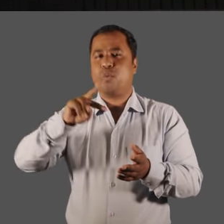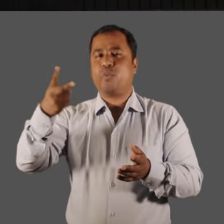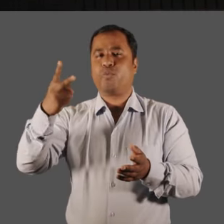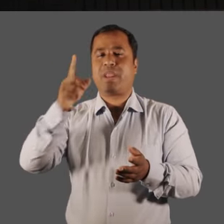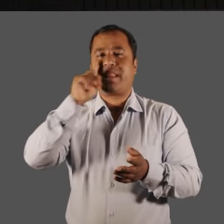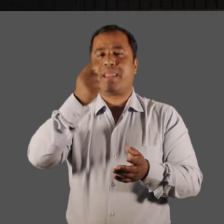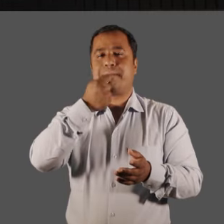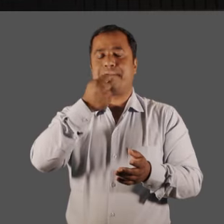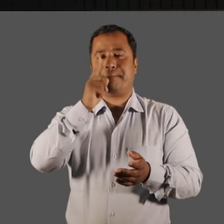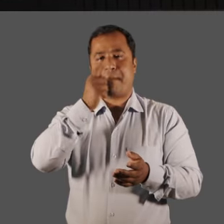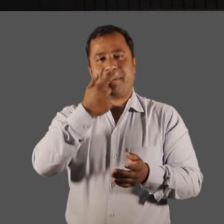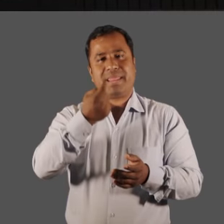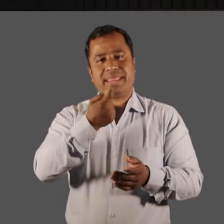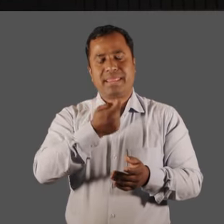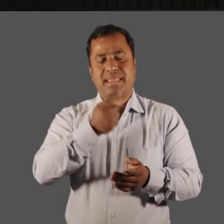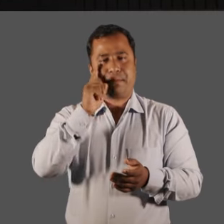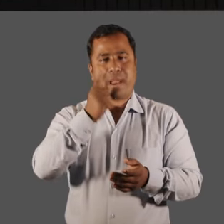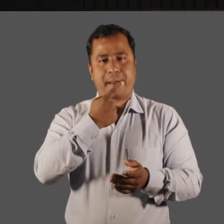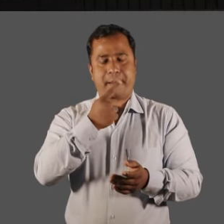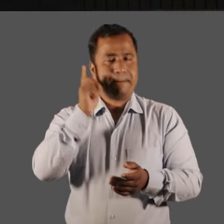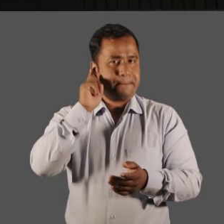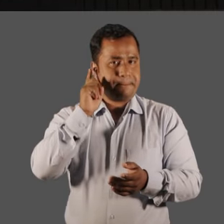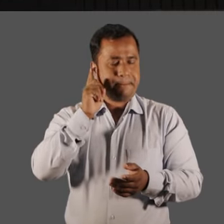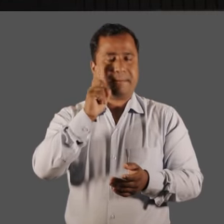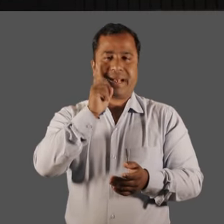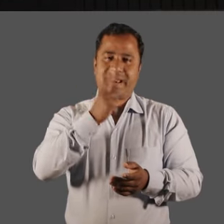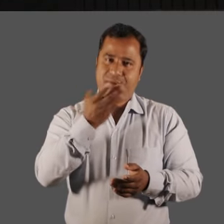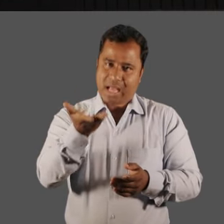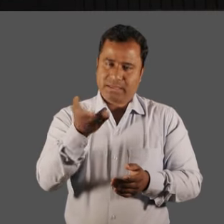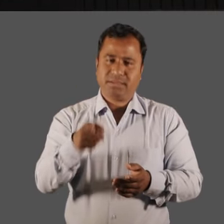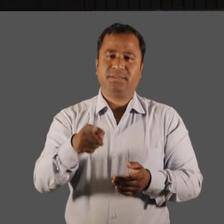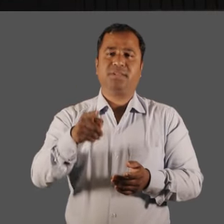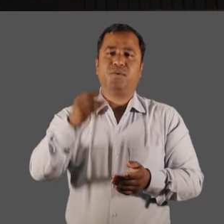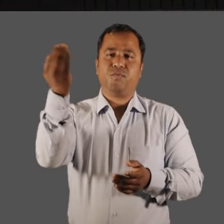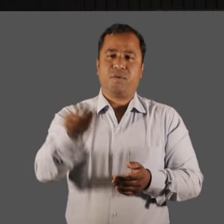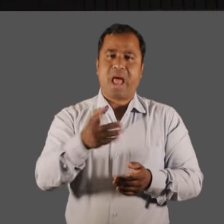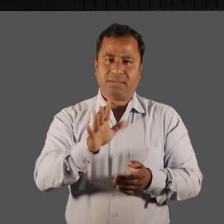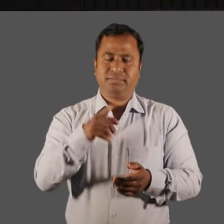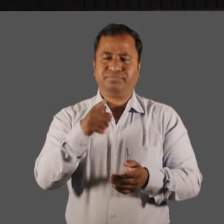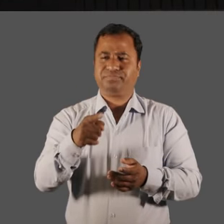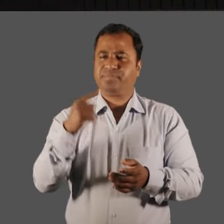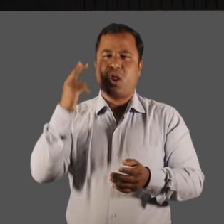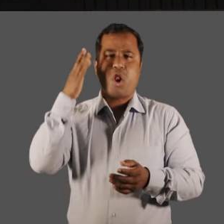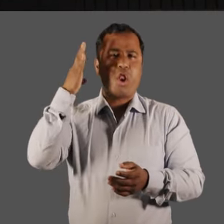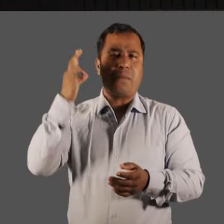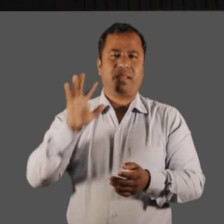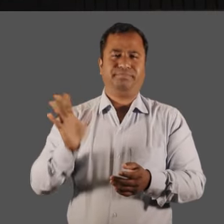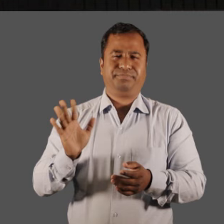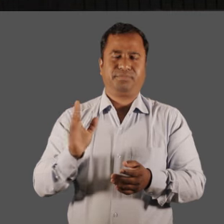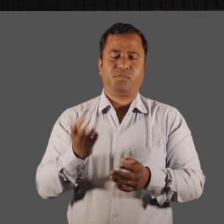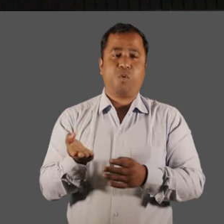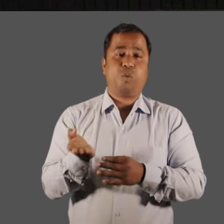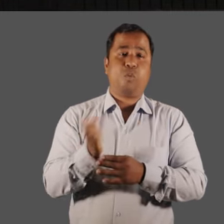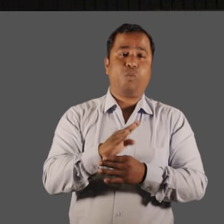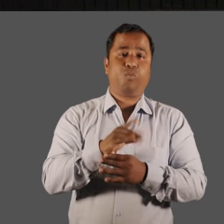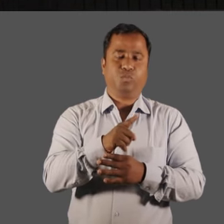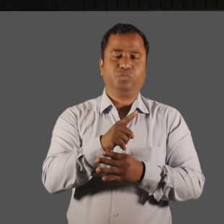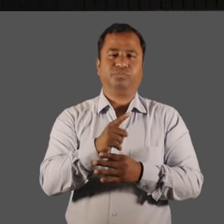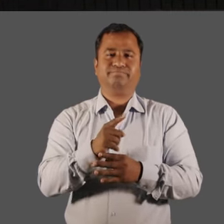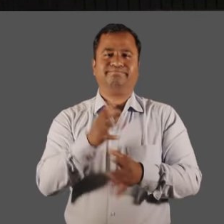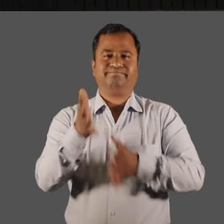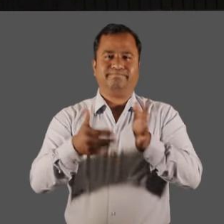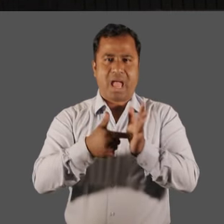নিয়ে কথা বলতে চাচ্ছেন এবং আপনি চাচ্ছেন ওখানে সাইন ল্যাঙ্গুয়েজ না জানা মানুষরা না জানুক, তো তাদের সামনেই হয়তো সাইনে হ্যাঁ বলছেন, হ্যাঁ, অন্যরা বুঝতেছে না, কিন্তু যে বোঝা সে বুঝতেছে,